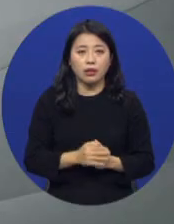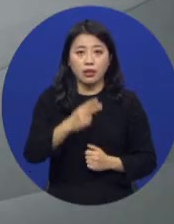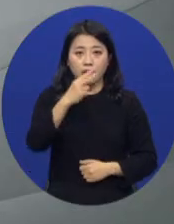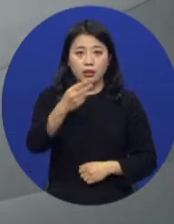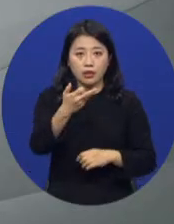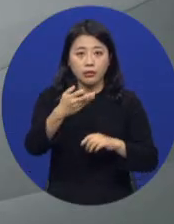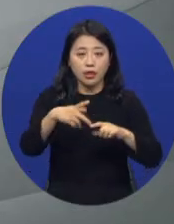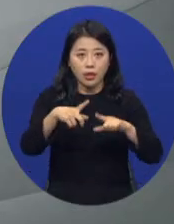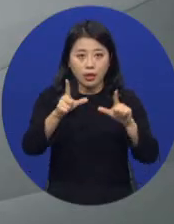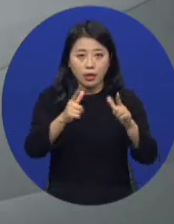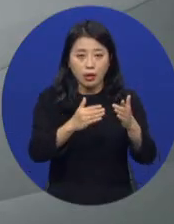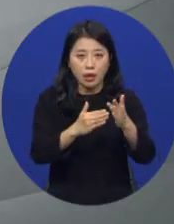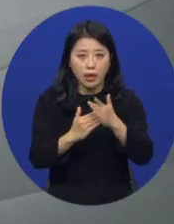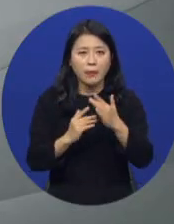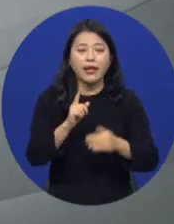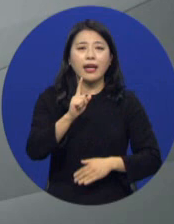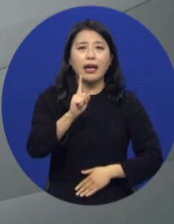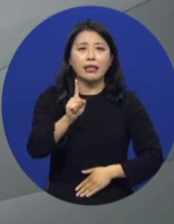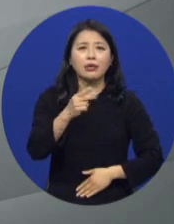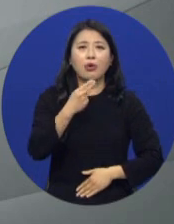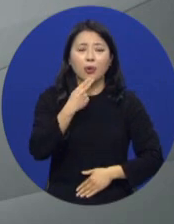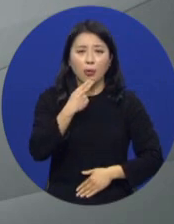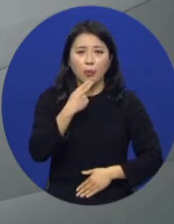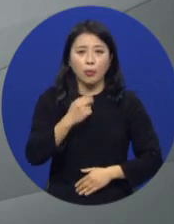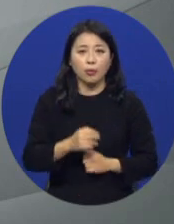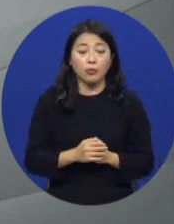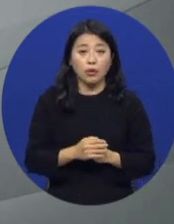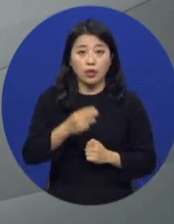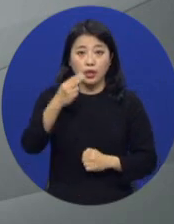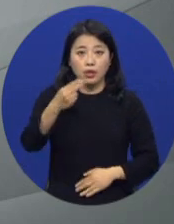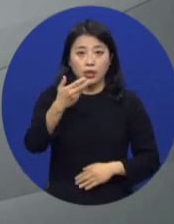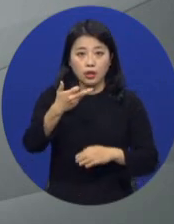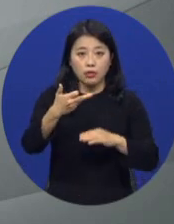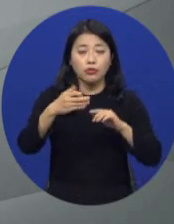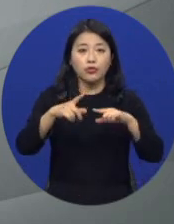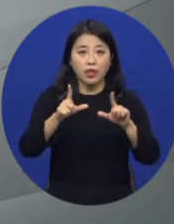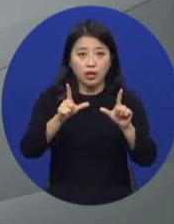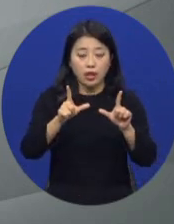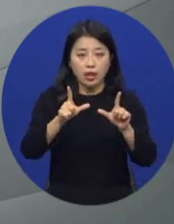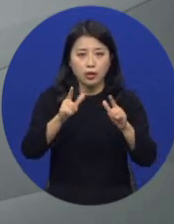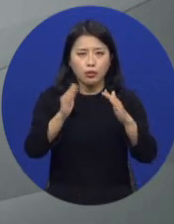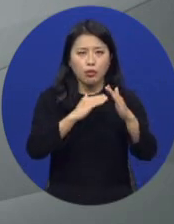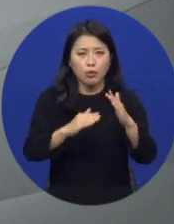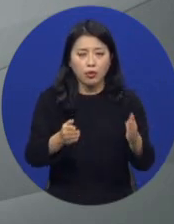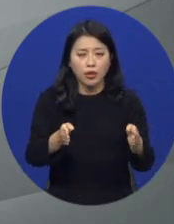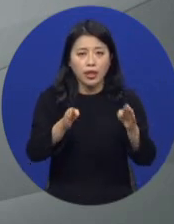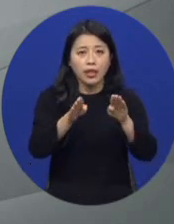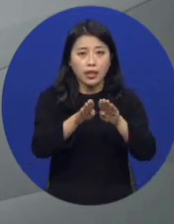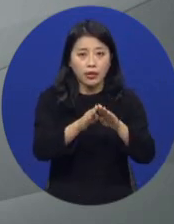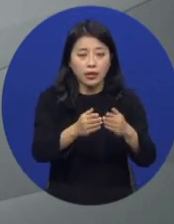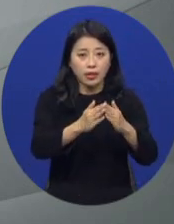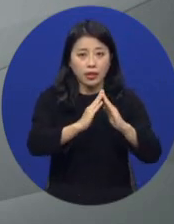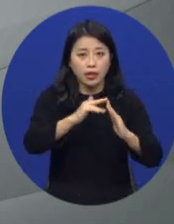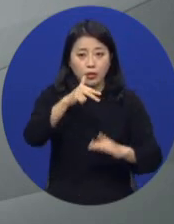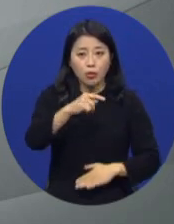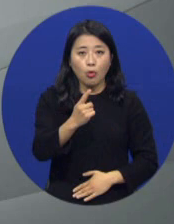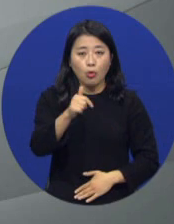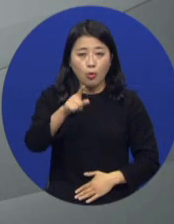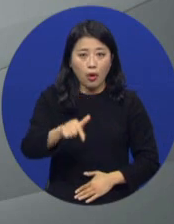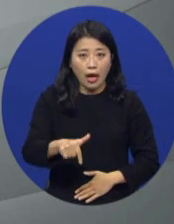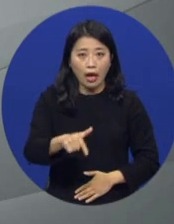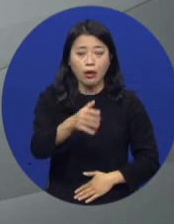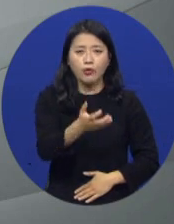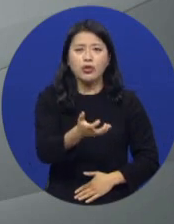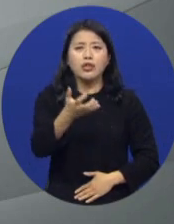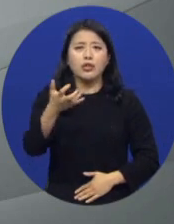2018년에는 부결된 작품이 하나도 없었고 2019년에는 공공기관의 조각 작품 위치 변경 한 건만